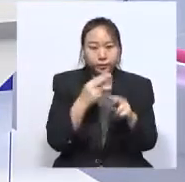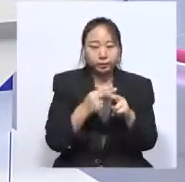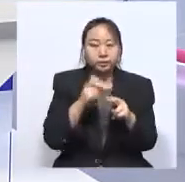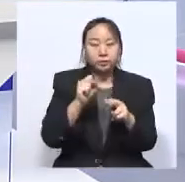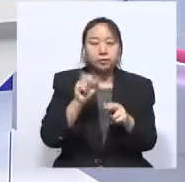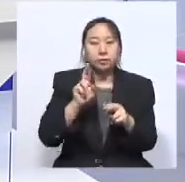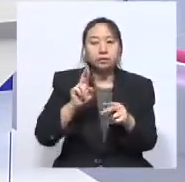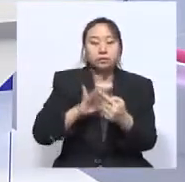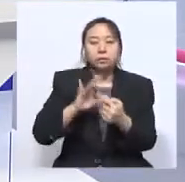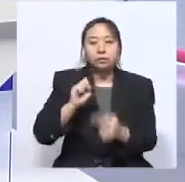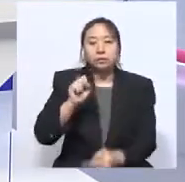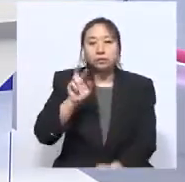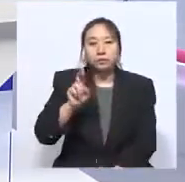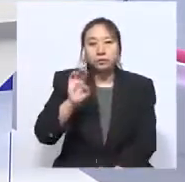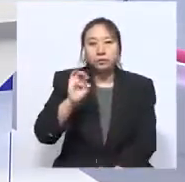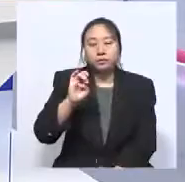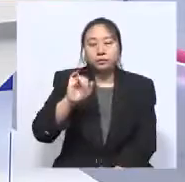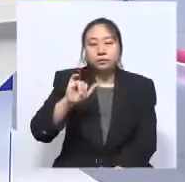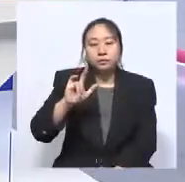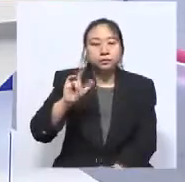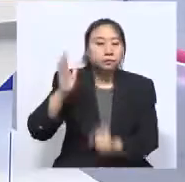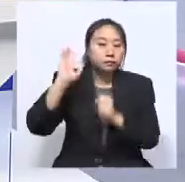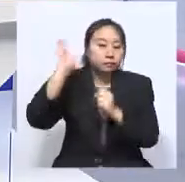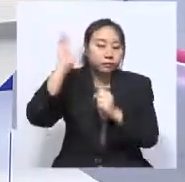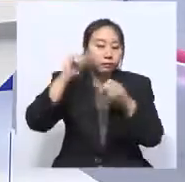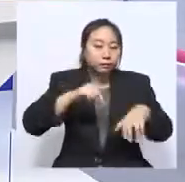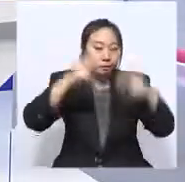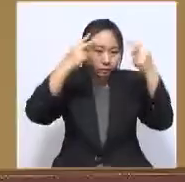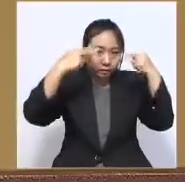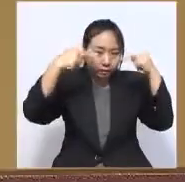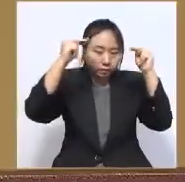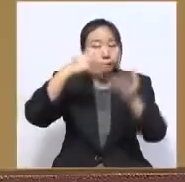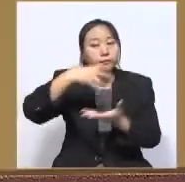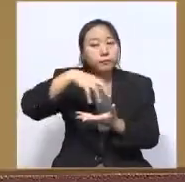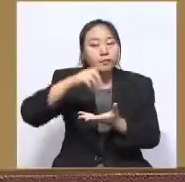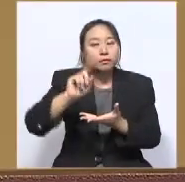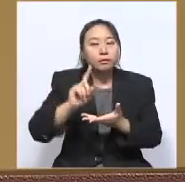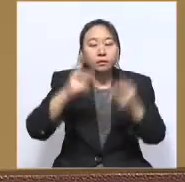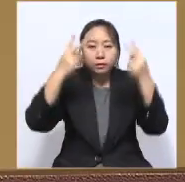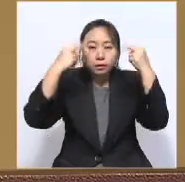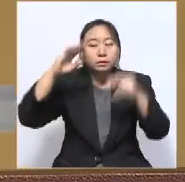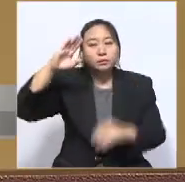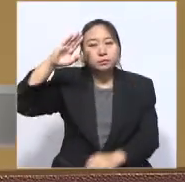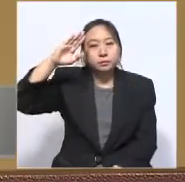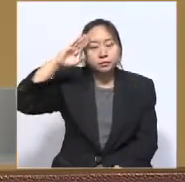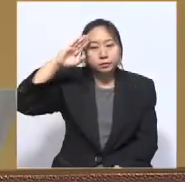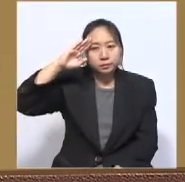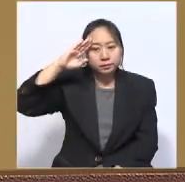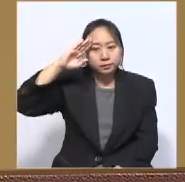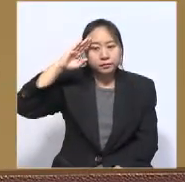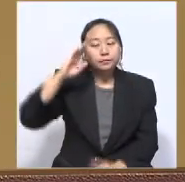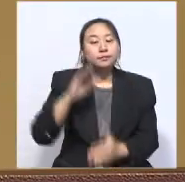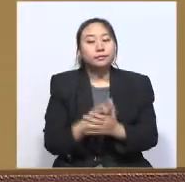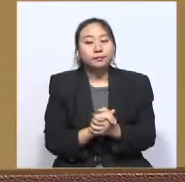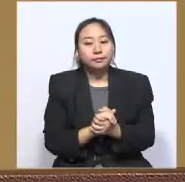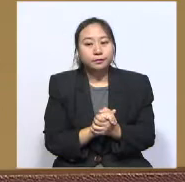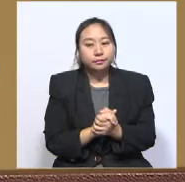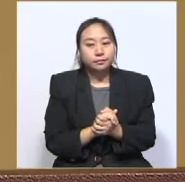ก้วกำเนิดโฆษกประจำสำนักนายกรัฐมนตรีนะคะก็ได้เปิดเผยถึงการที่พลเอกประยุทธ์จันทร์โอชานายกรัฐมน